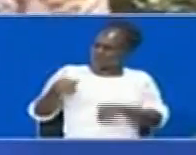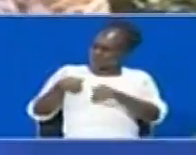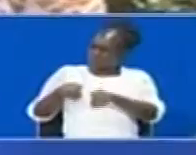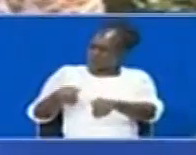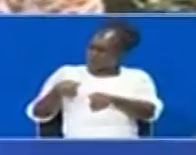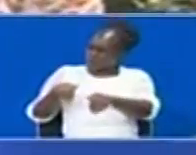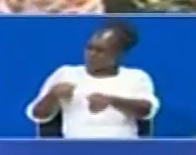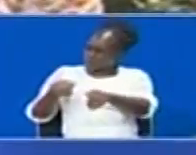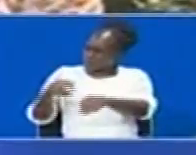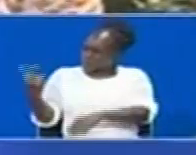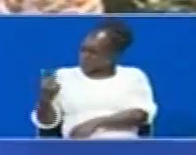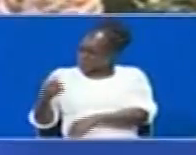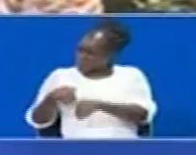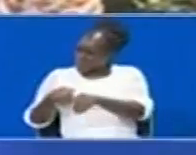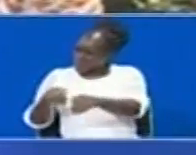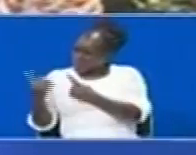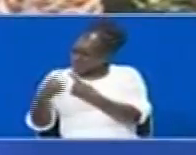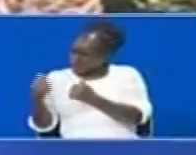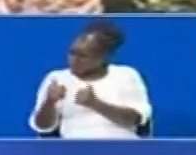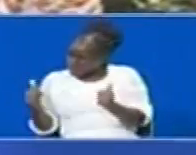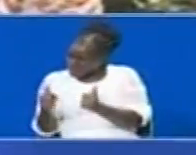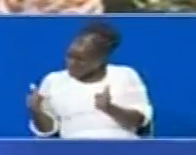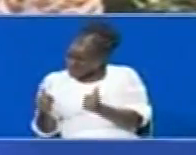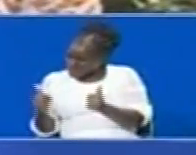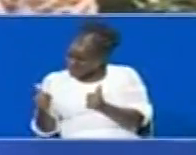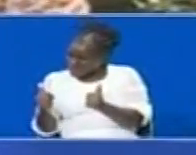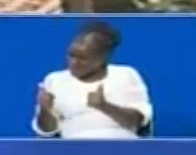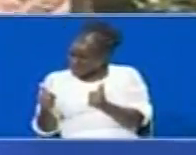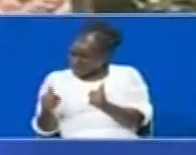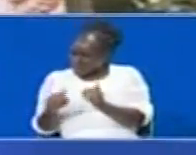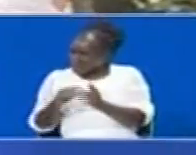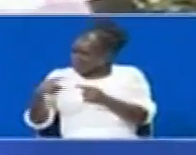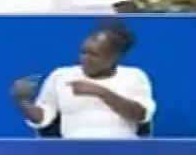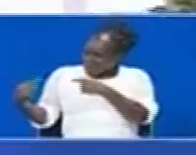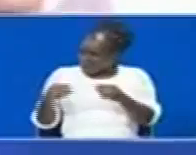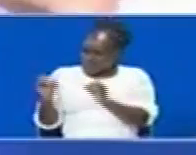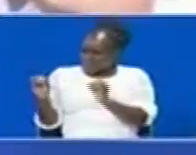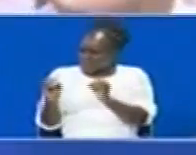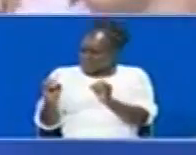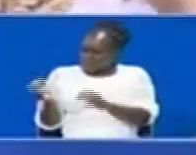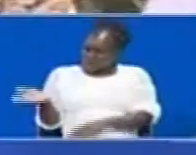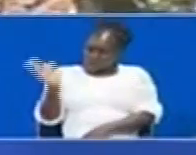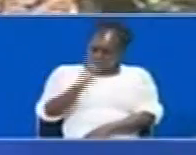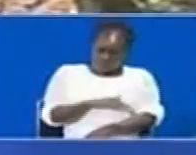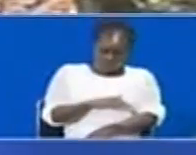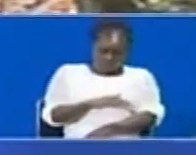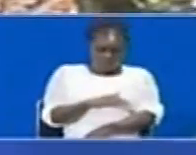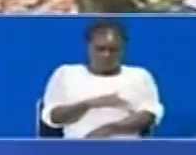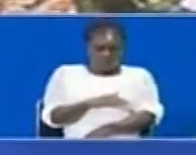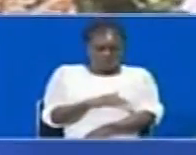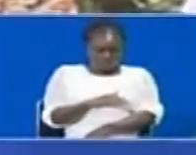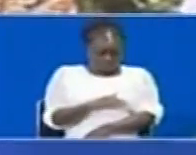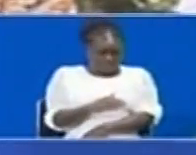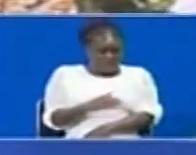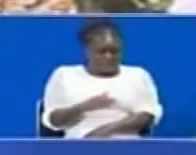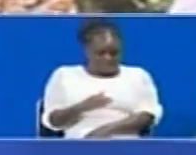akawafuata, wakaenda wakaongea vizuri, hakuna kelele imetoka huko. Kurudi mama,